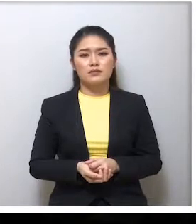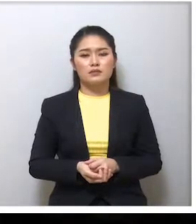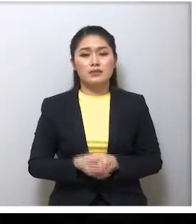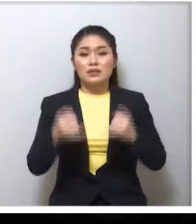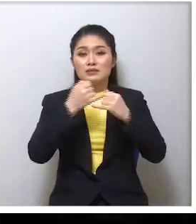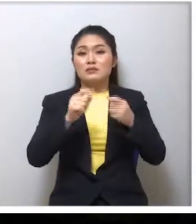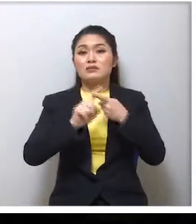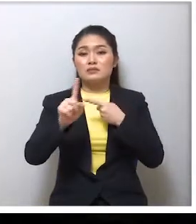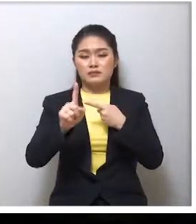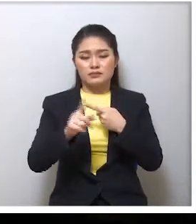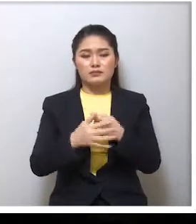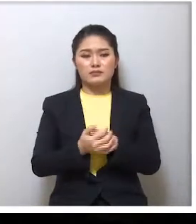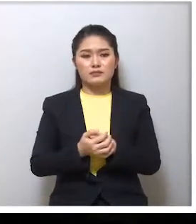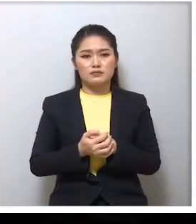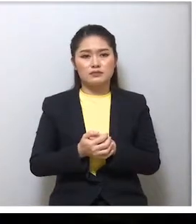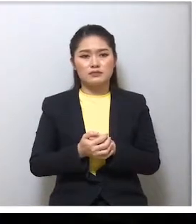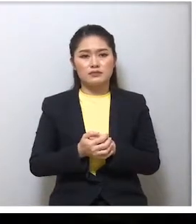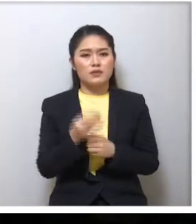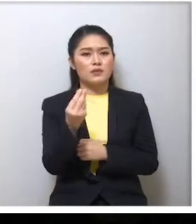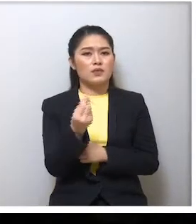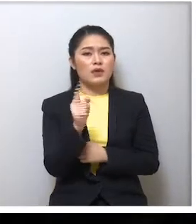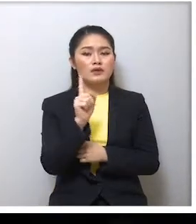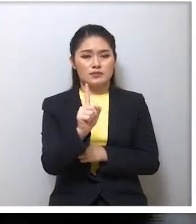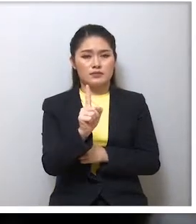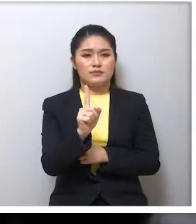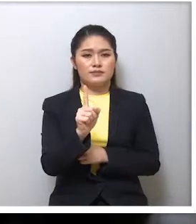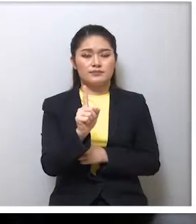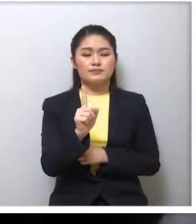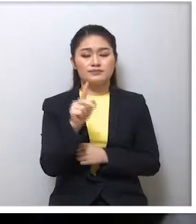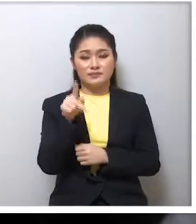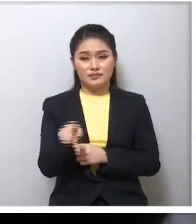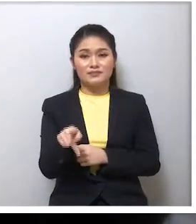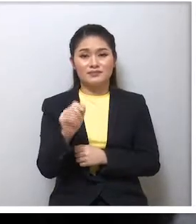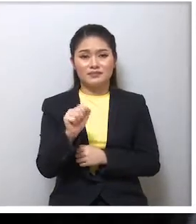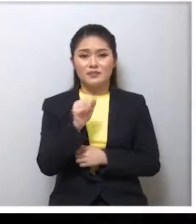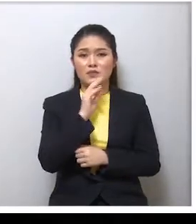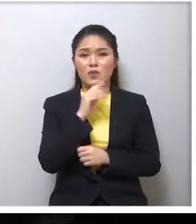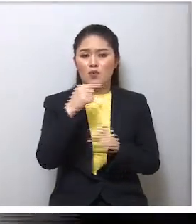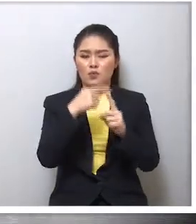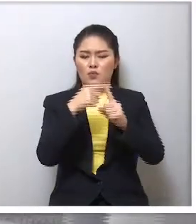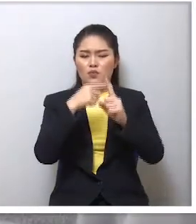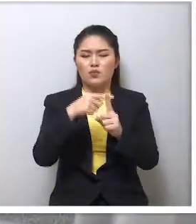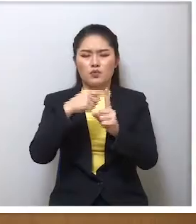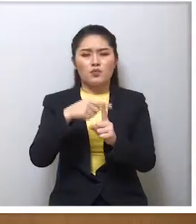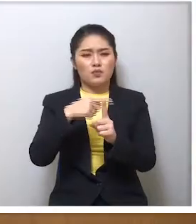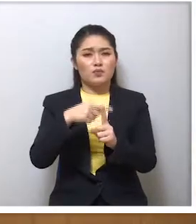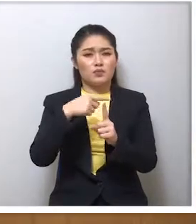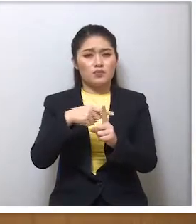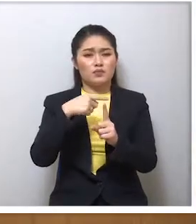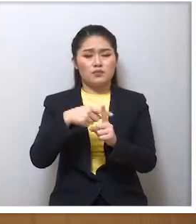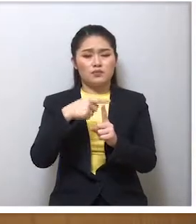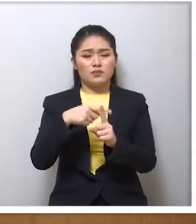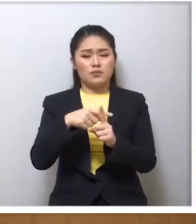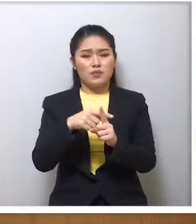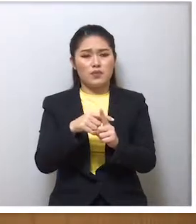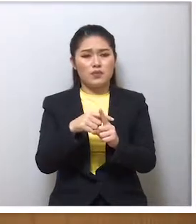เส้นที่1เขาให้ไว้ที่1 point ใช่ไหมครับถ้าเรากดบวกเพิ่มเขาจ